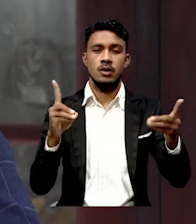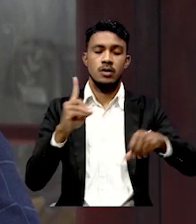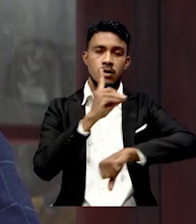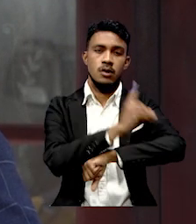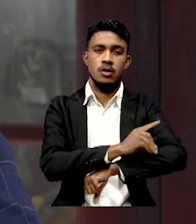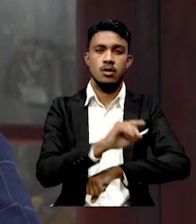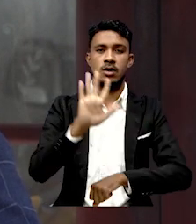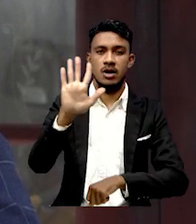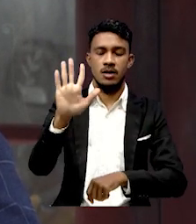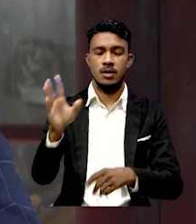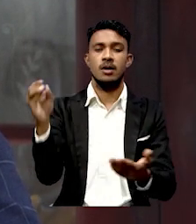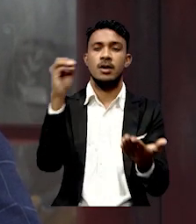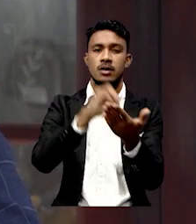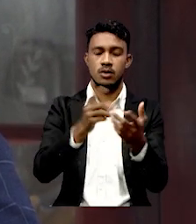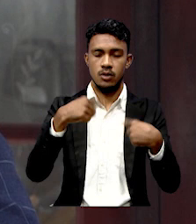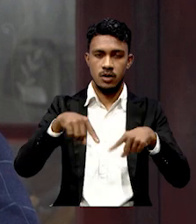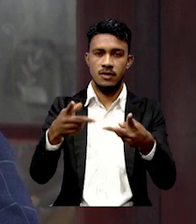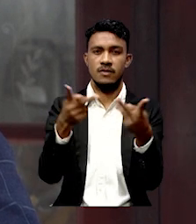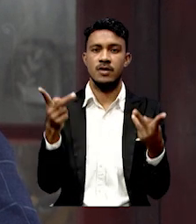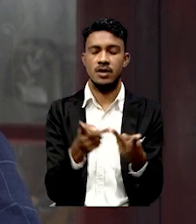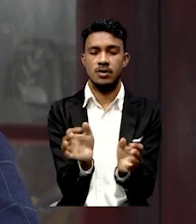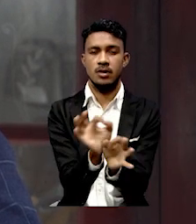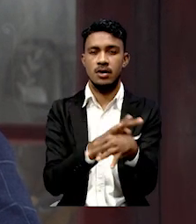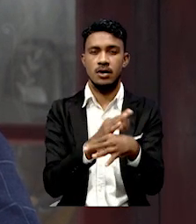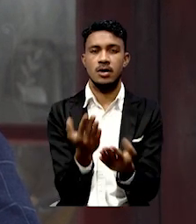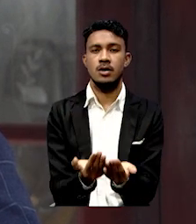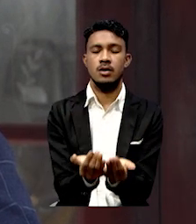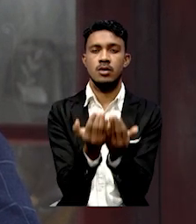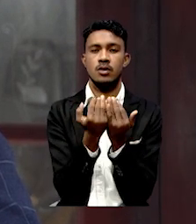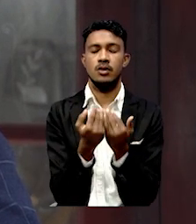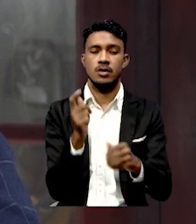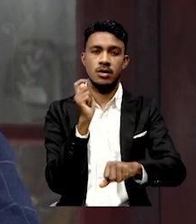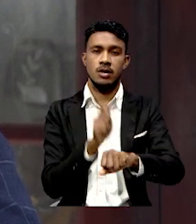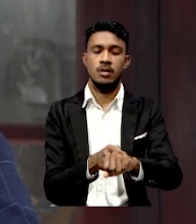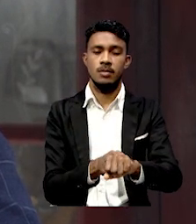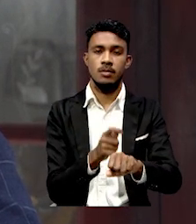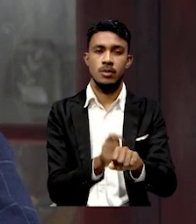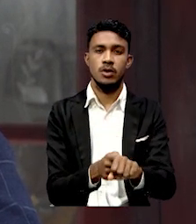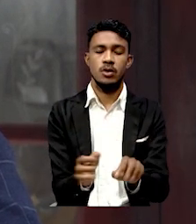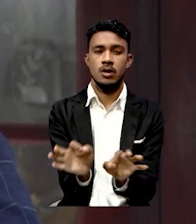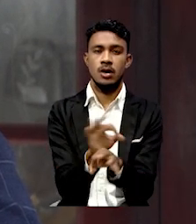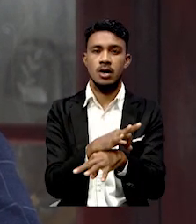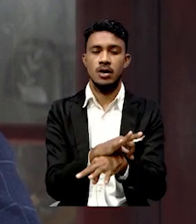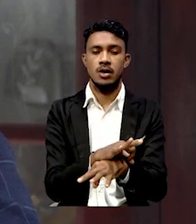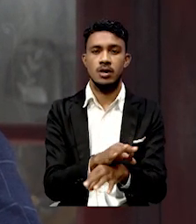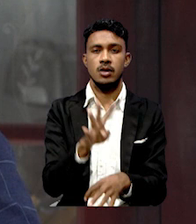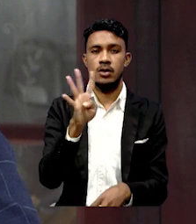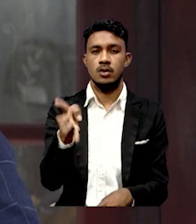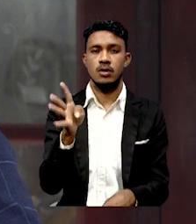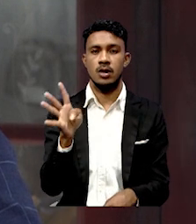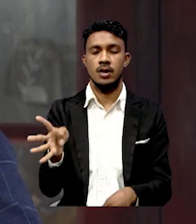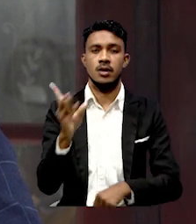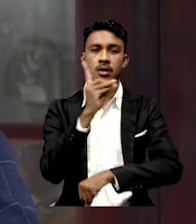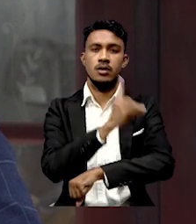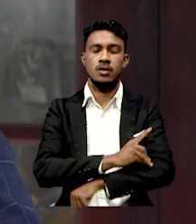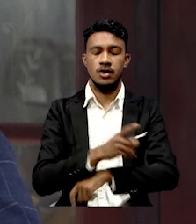Bato ya fatin destinasau hadi aronia. I periode tempo ro hadi ya por volta de 40 dias. Ya Surabaya.